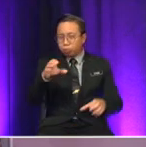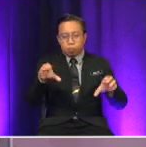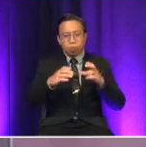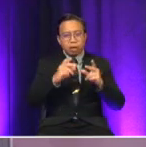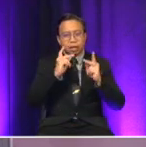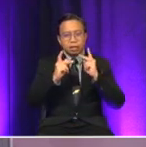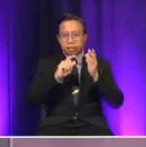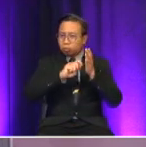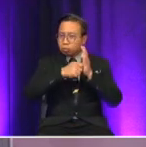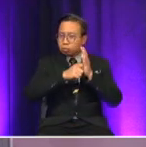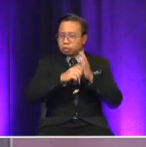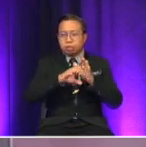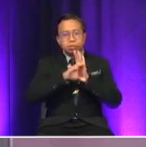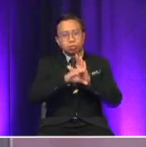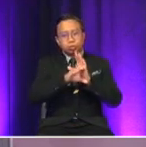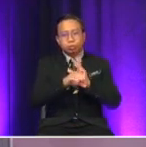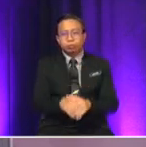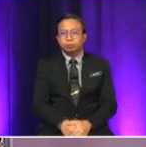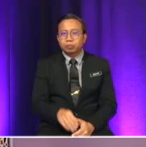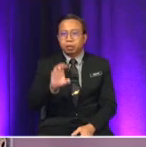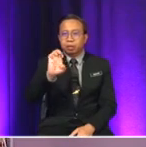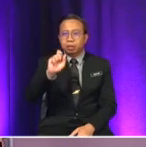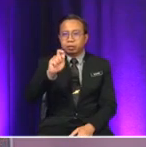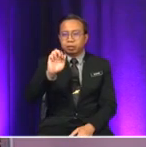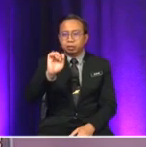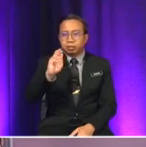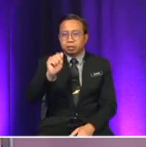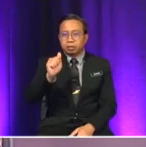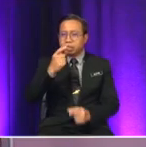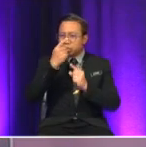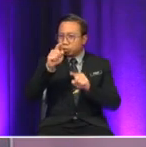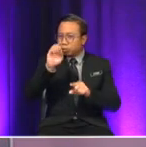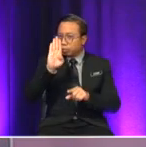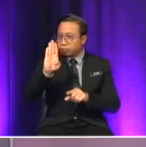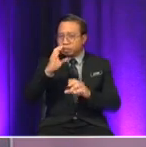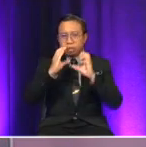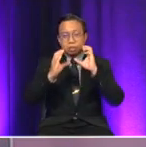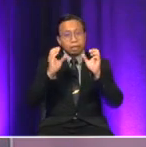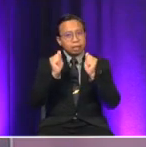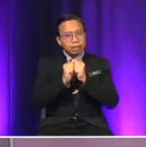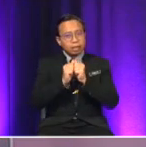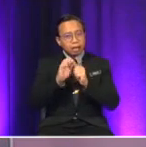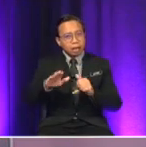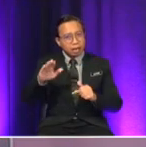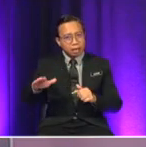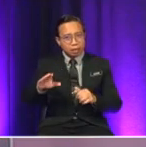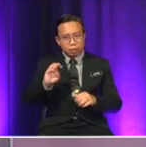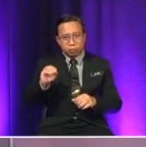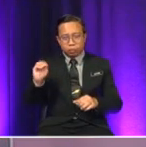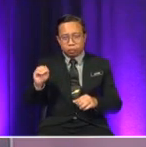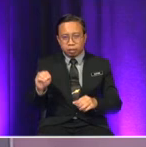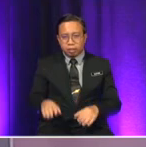kamu sendiri. Contohnya kalau kat sini estetika, jawapan dia B, cikgu akan cakap dengan anak murid cikgu, silalah highlightkan